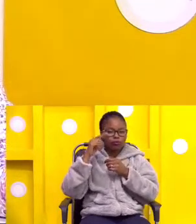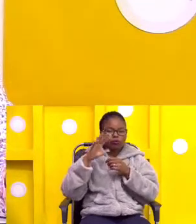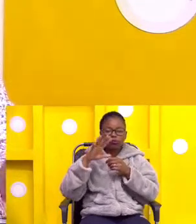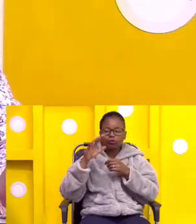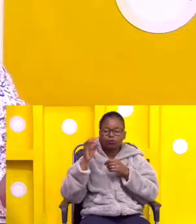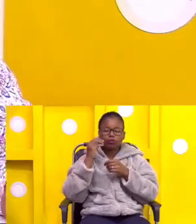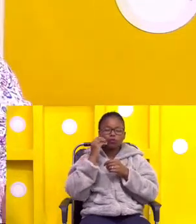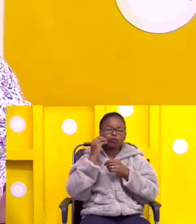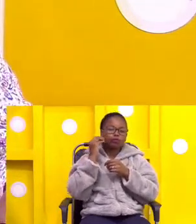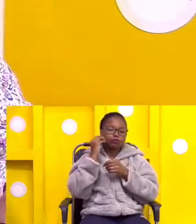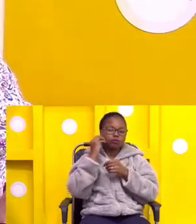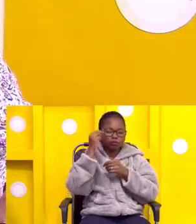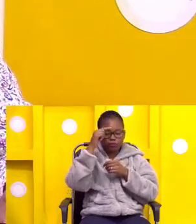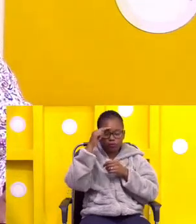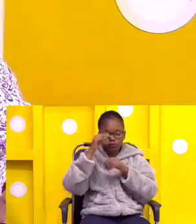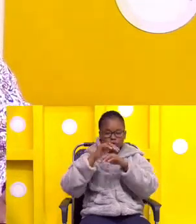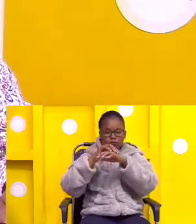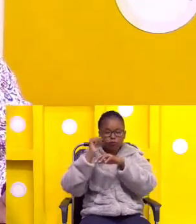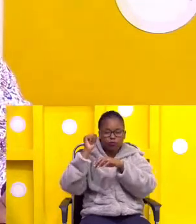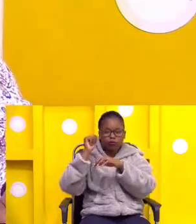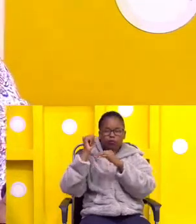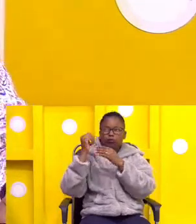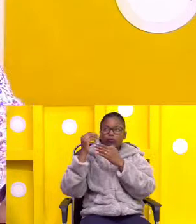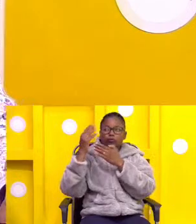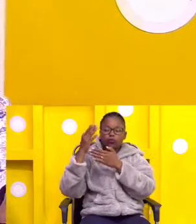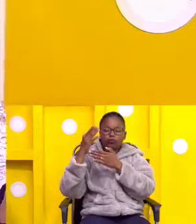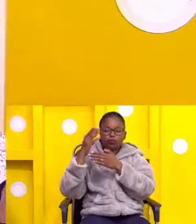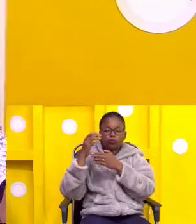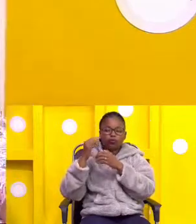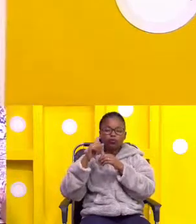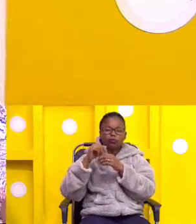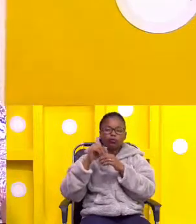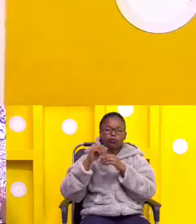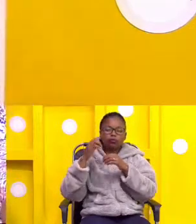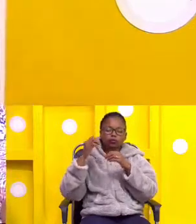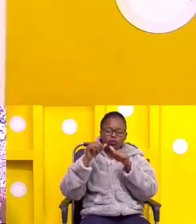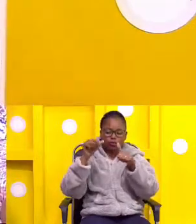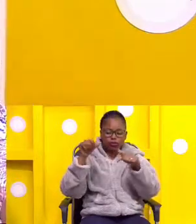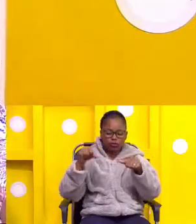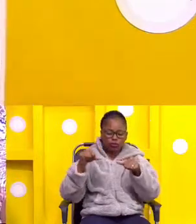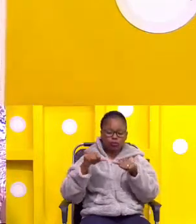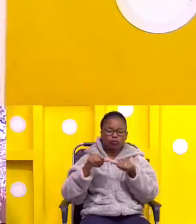tondu metitwo kigongona ini magatungate ngai